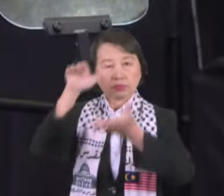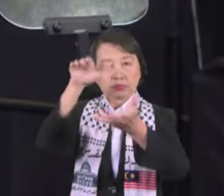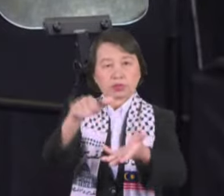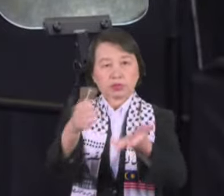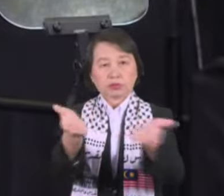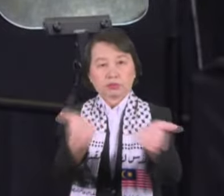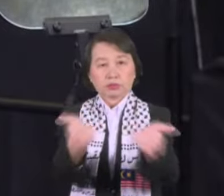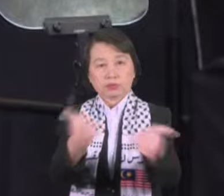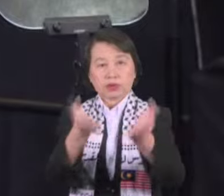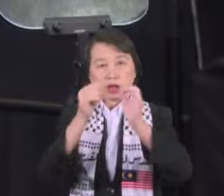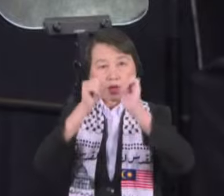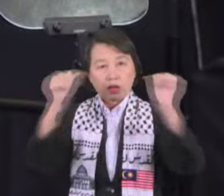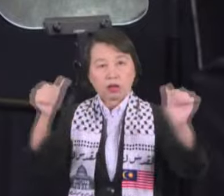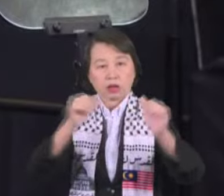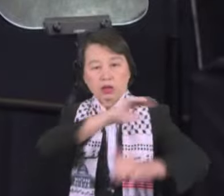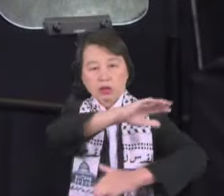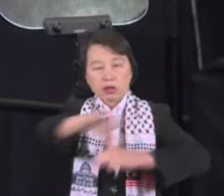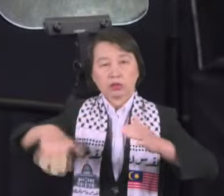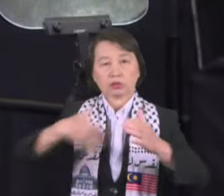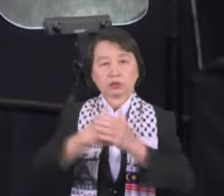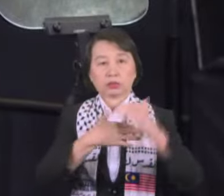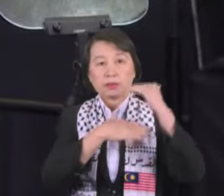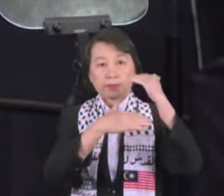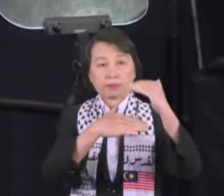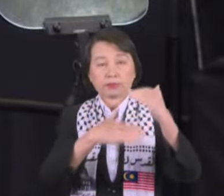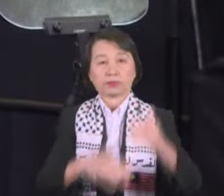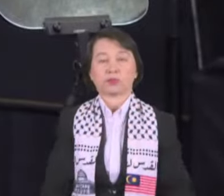penyampaian perkhidmatan awam di semua peringkat.